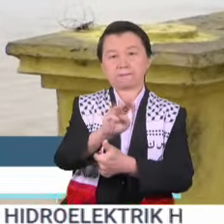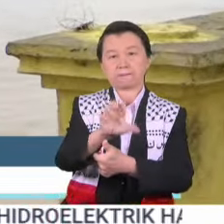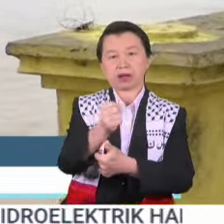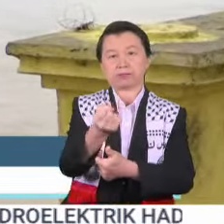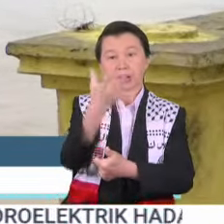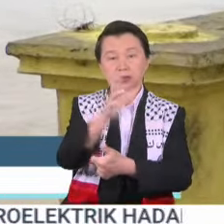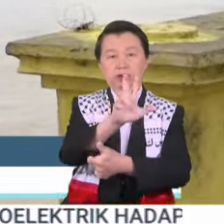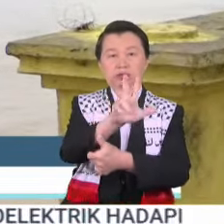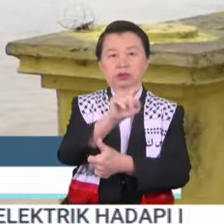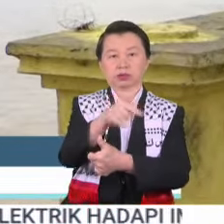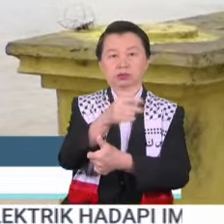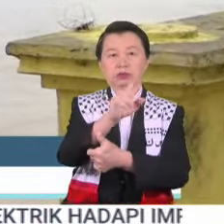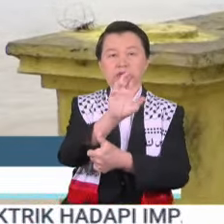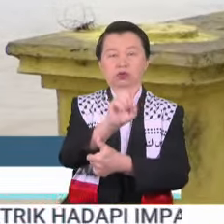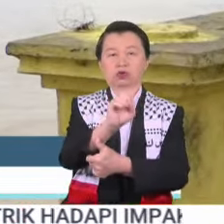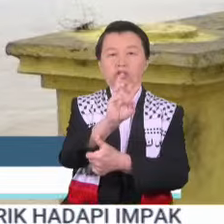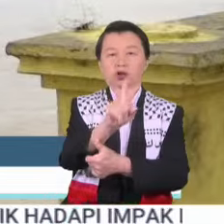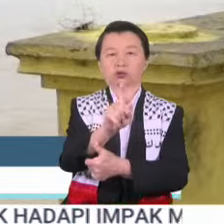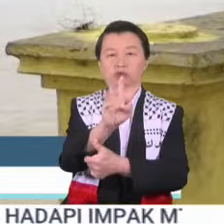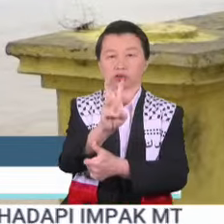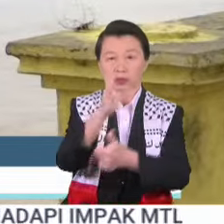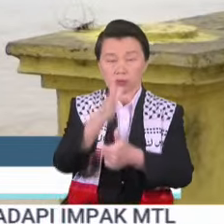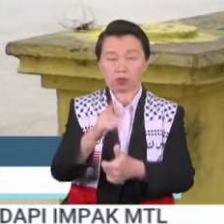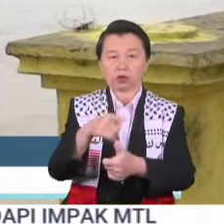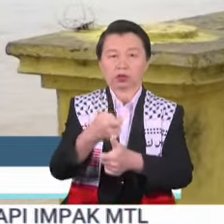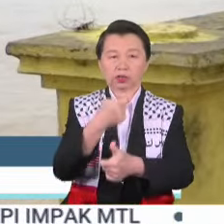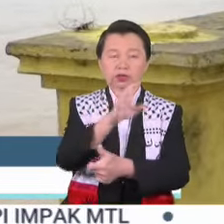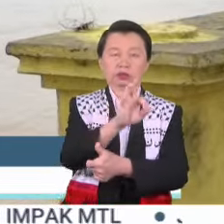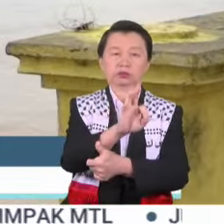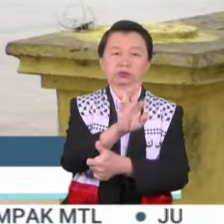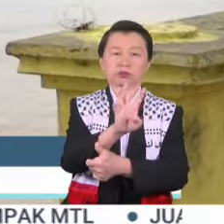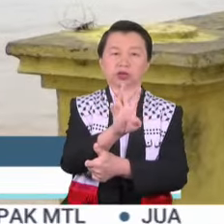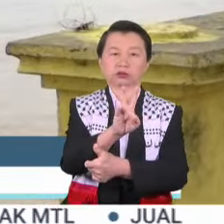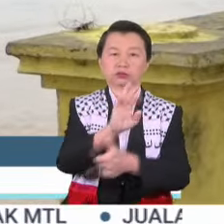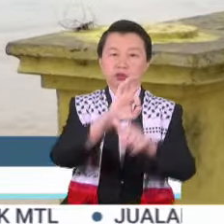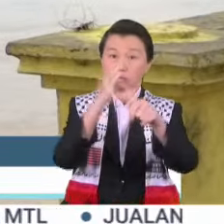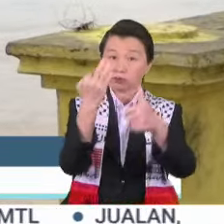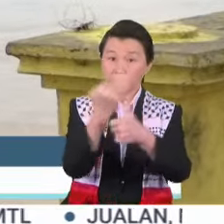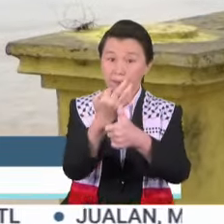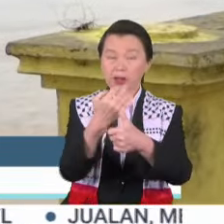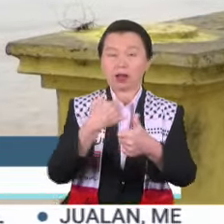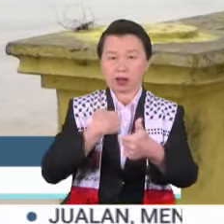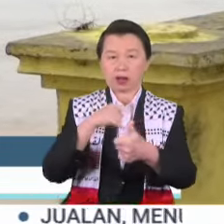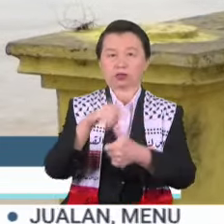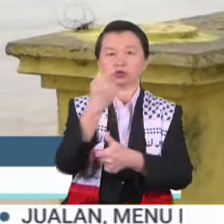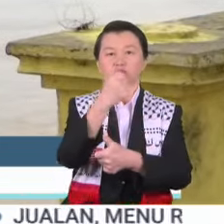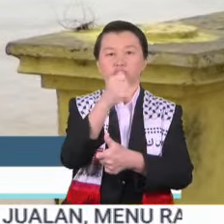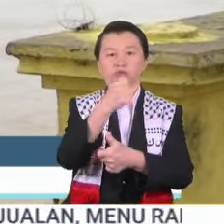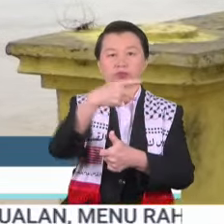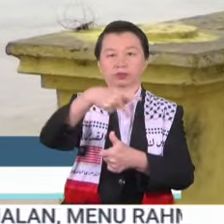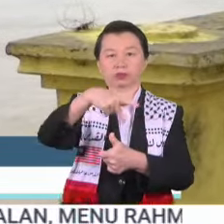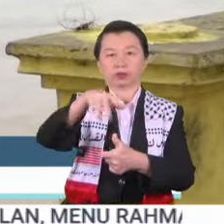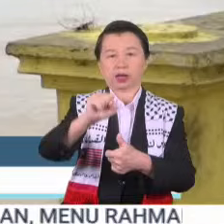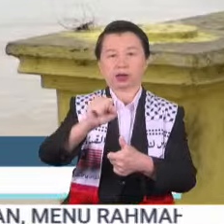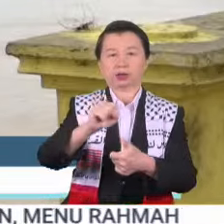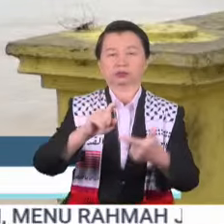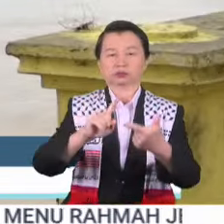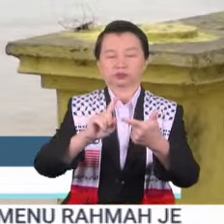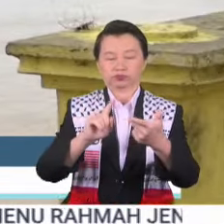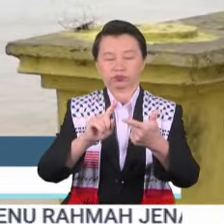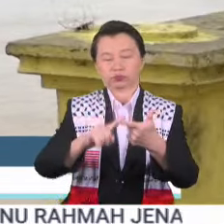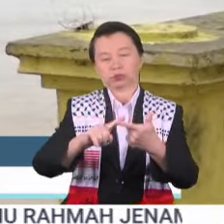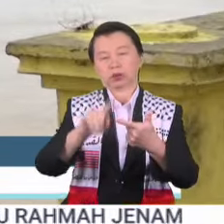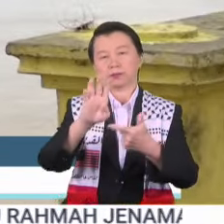iaitu 3,016 orang daripada 947 keluarga yang berada di 10 PPS. Di